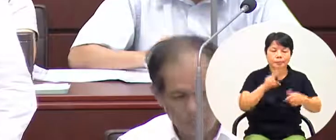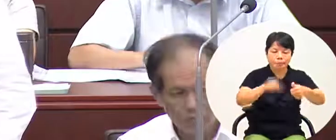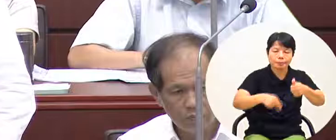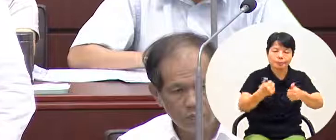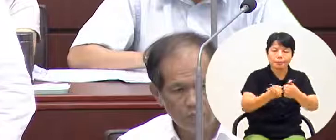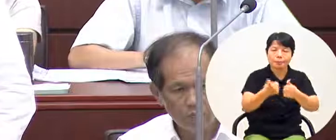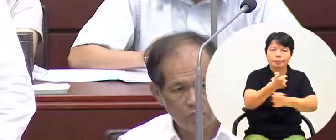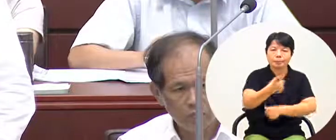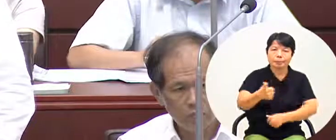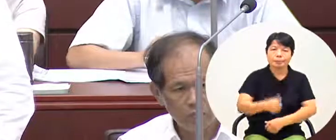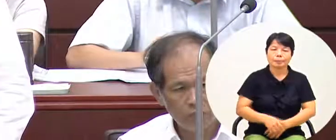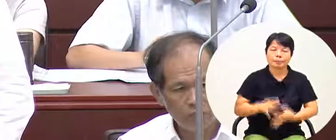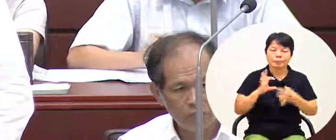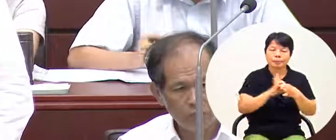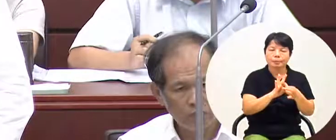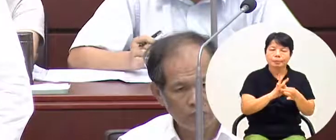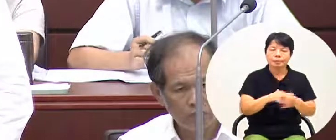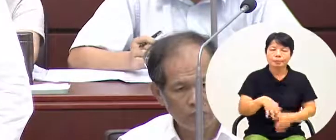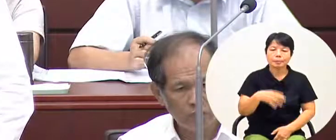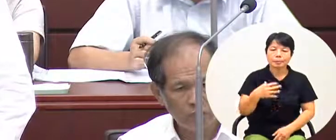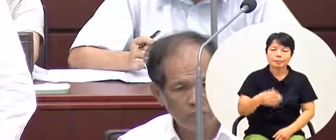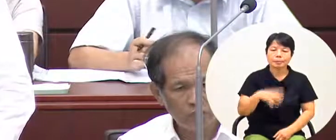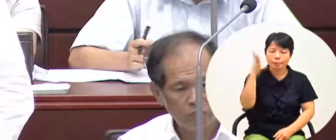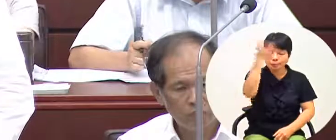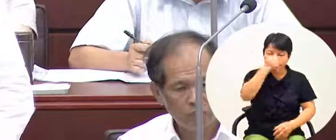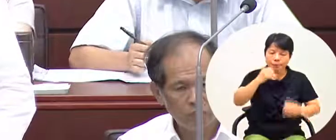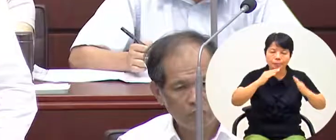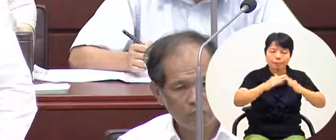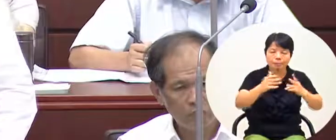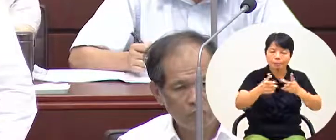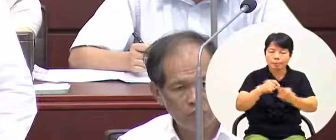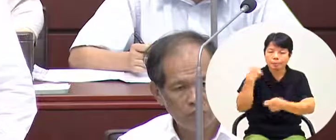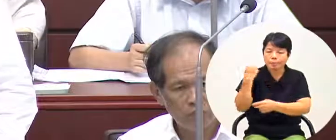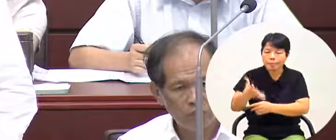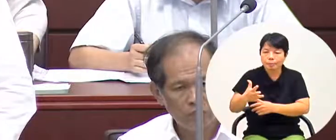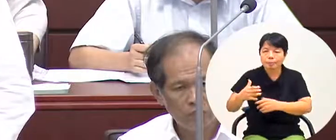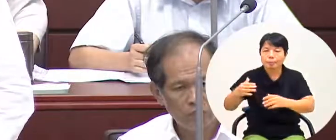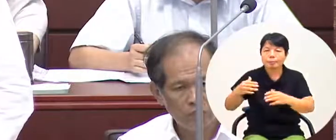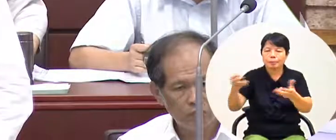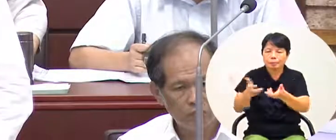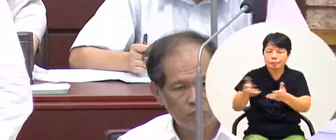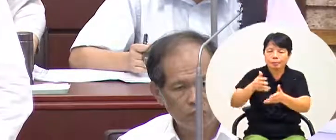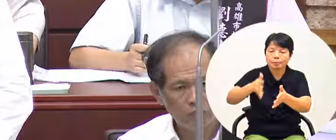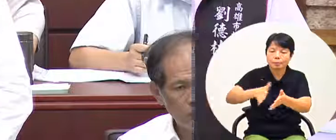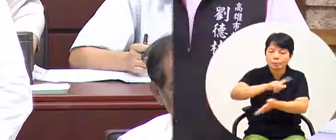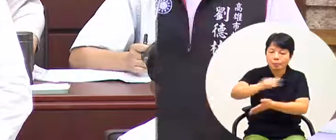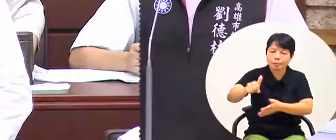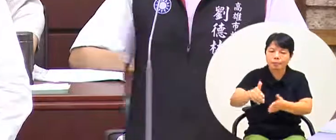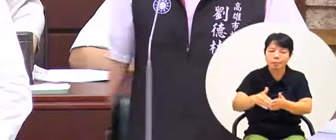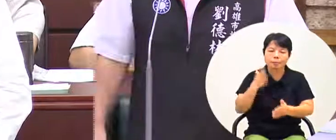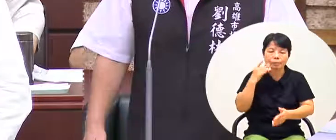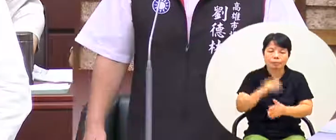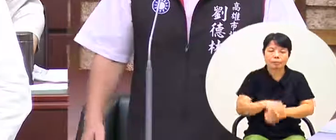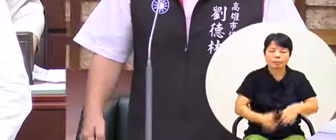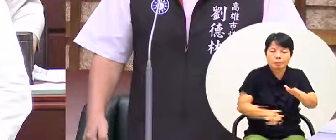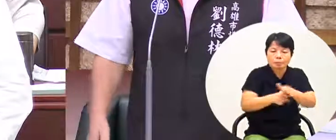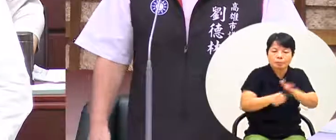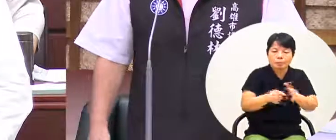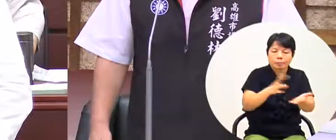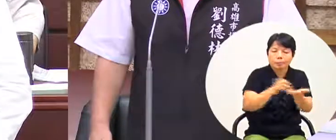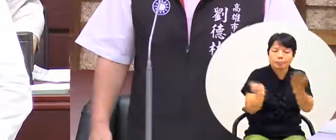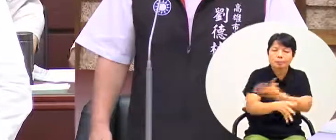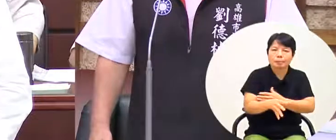旧建筑物跟新建筑物的部分，在我们违章拆除处理条例里面，它也讲得很清